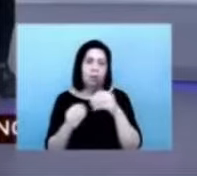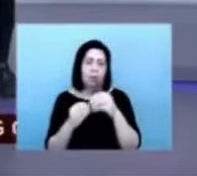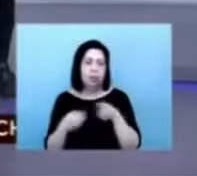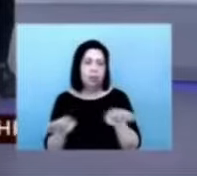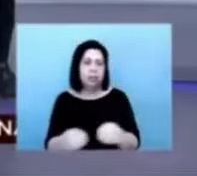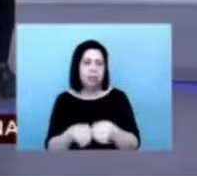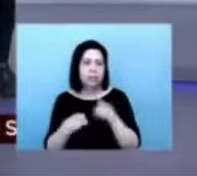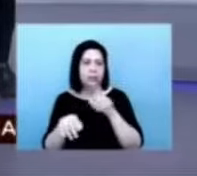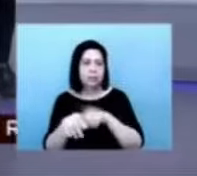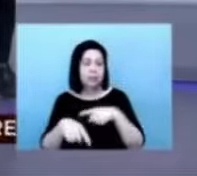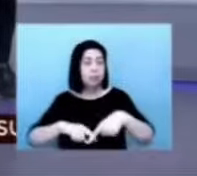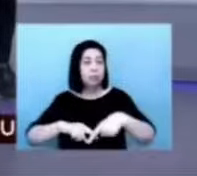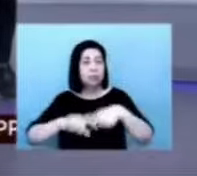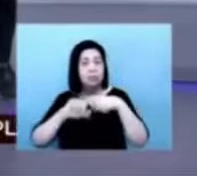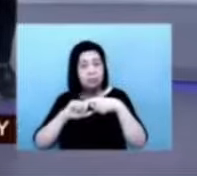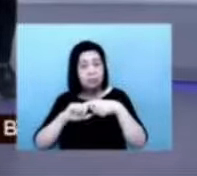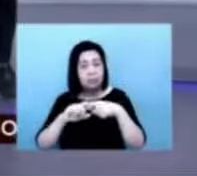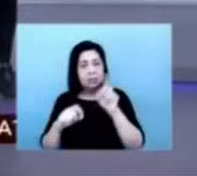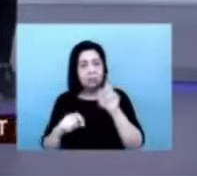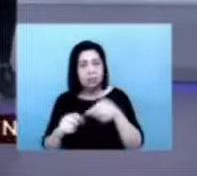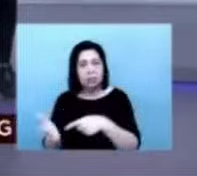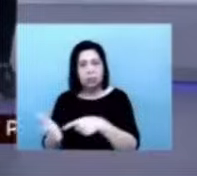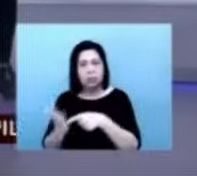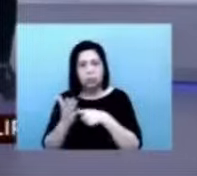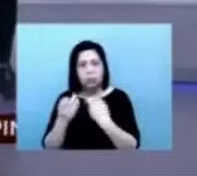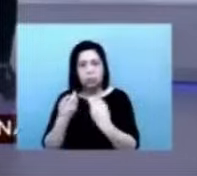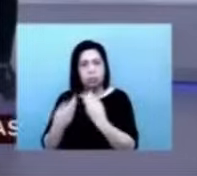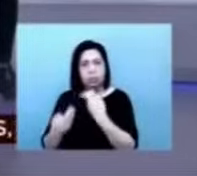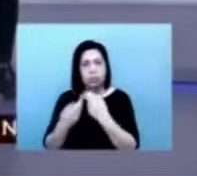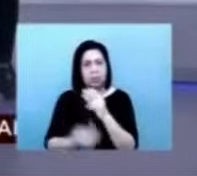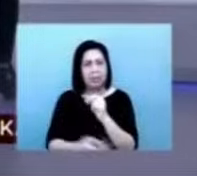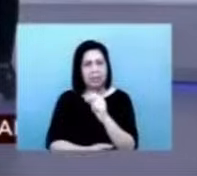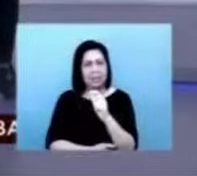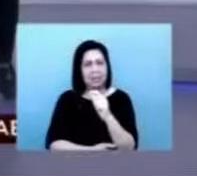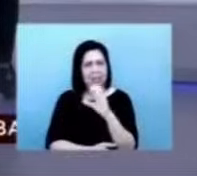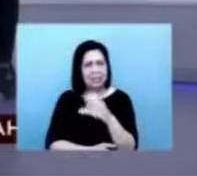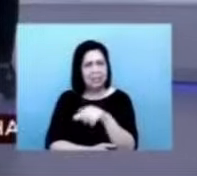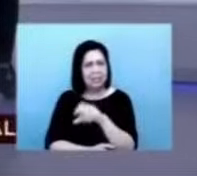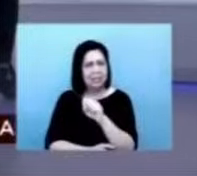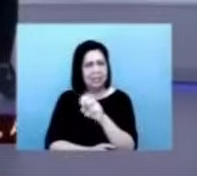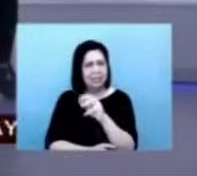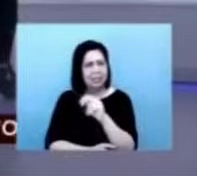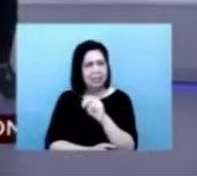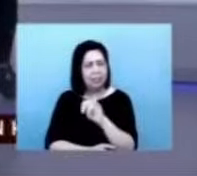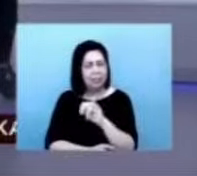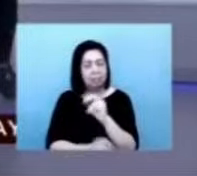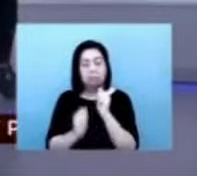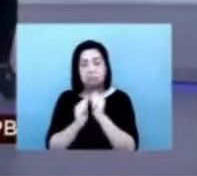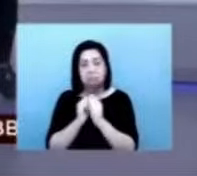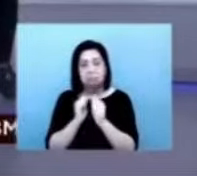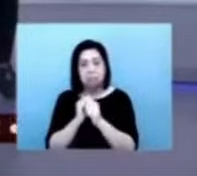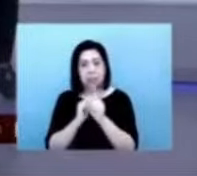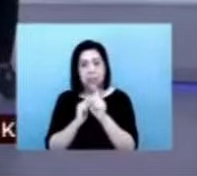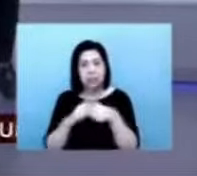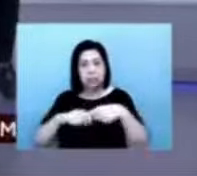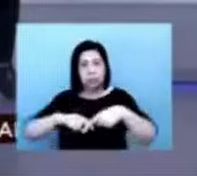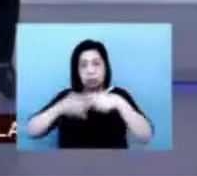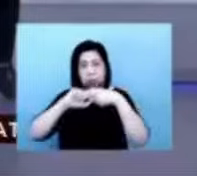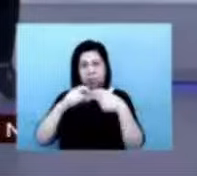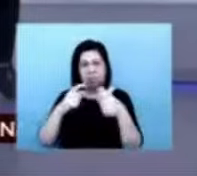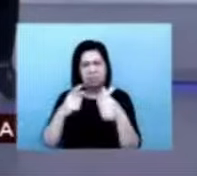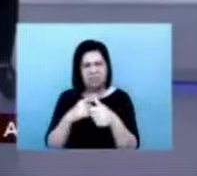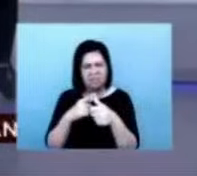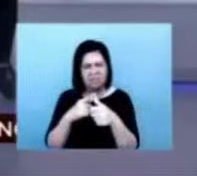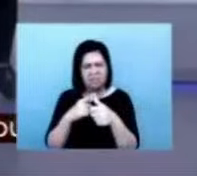ng suspensyon ang show cost order ng NTC sa SMNI. Ibig pong sabihin, sinuspindi muna ng